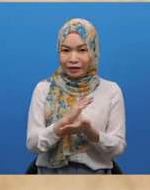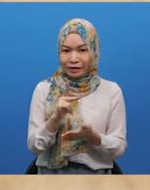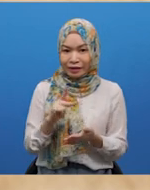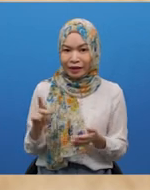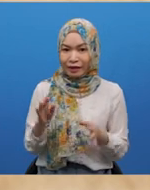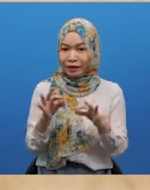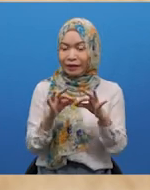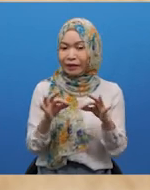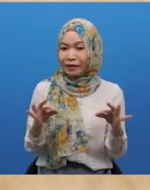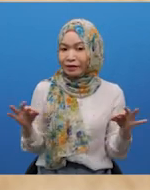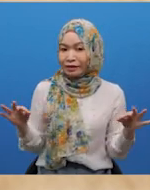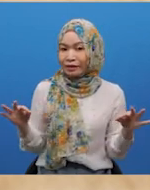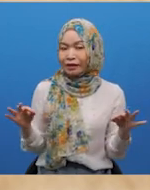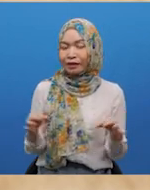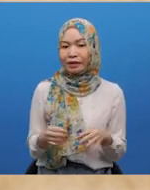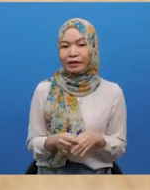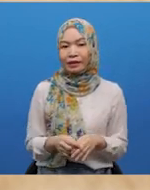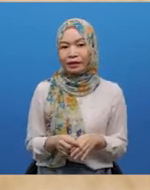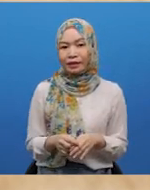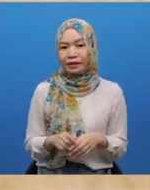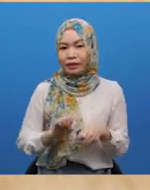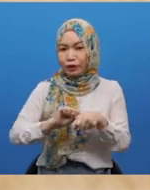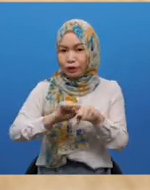hikayat agar menjadi